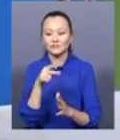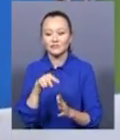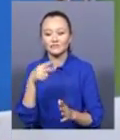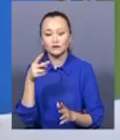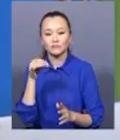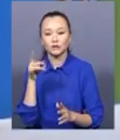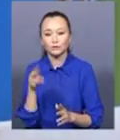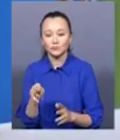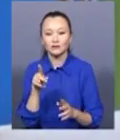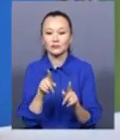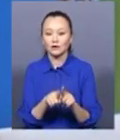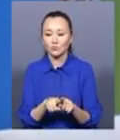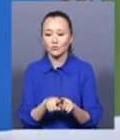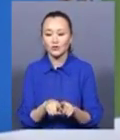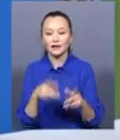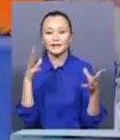июня. Такой